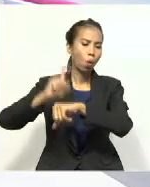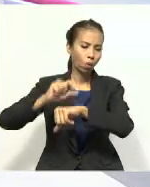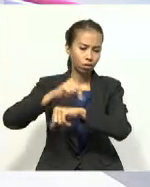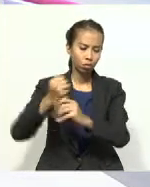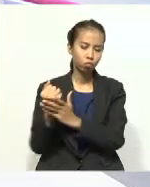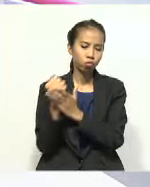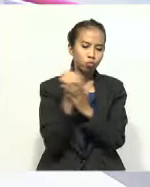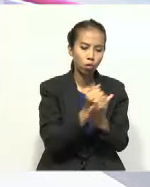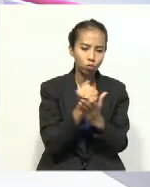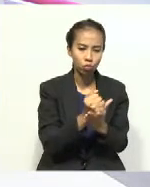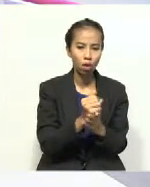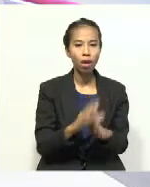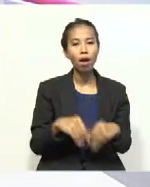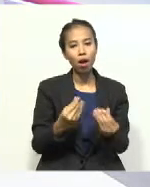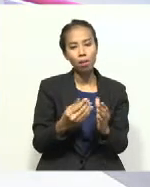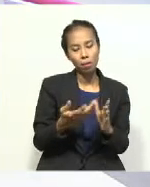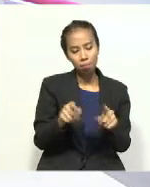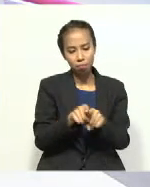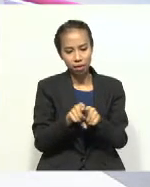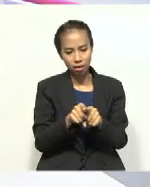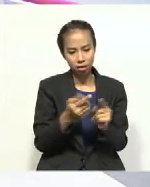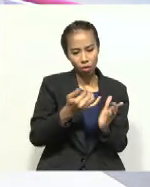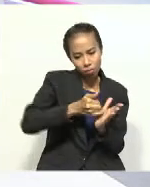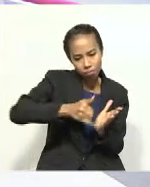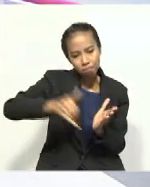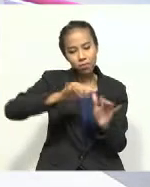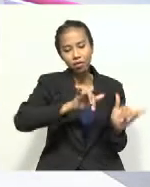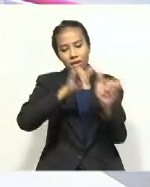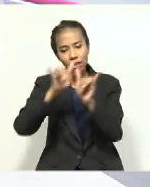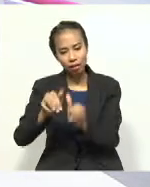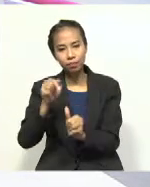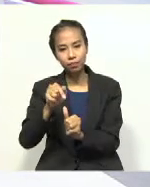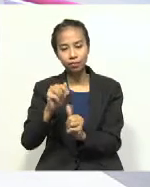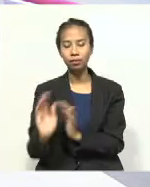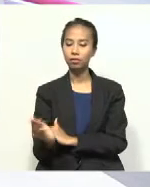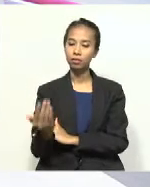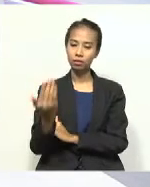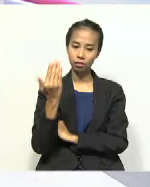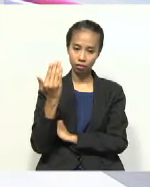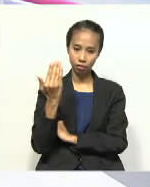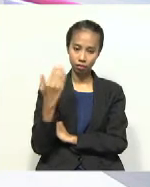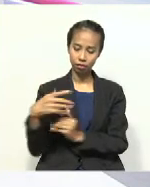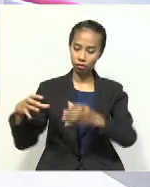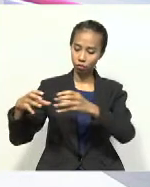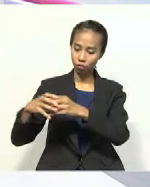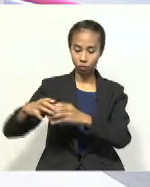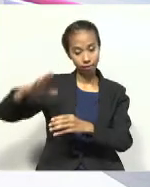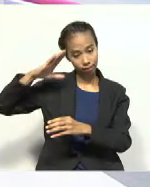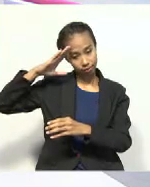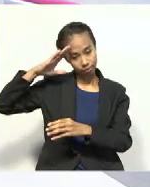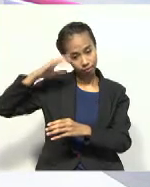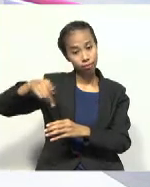จะรอดนะคะแล้วก็พยายามหลบไปในที่ที่ปลอดภัยด้วยซึ่งในช่วงเช้าที่ผ่านมาอย่างที่บอกไปว่าหน่วยซิลนะคะ